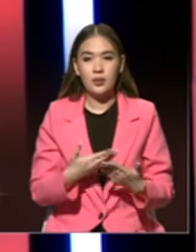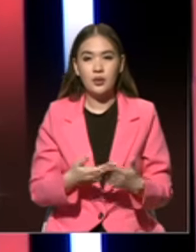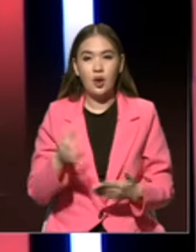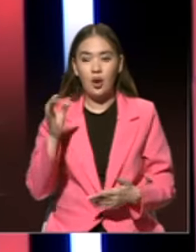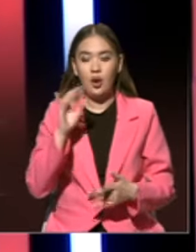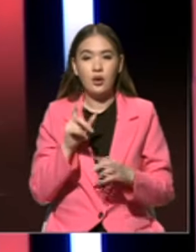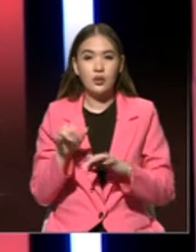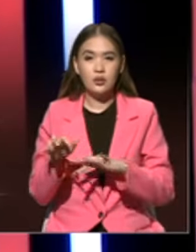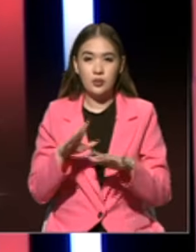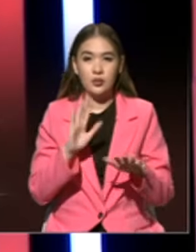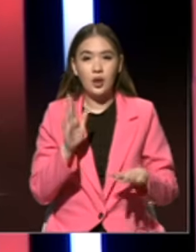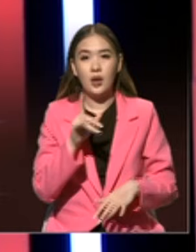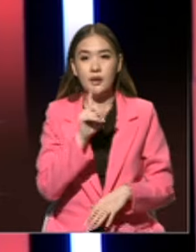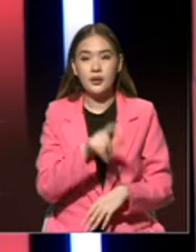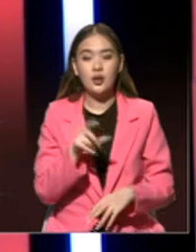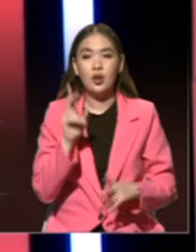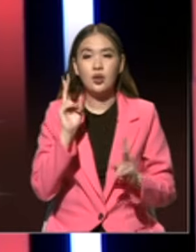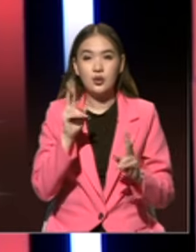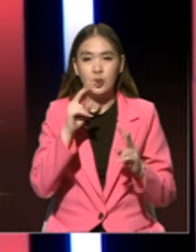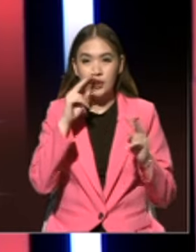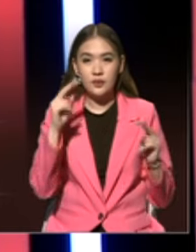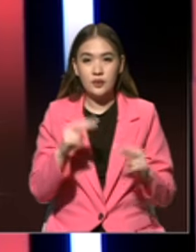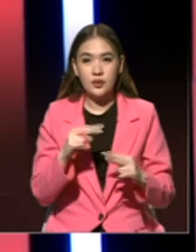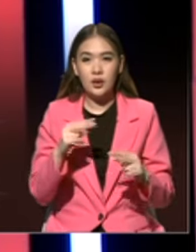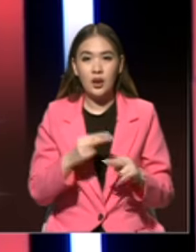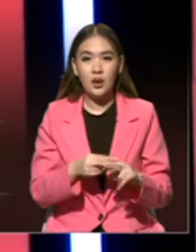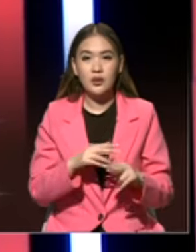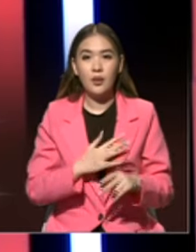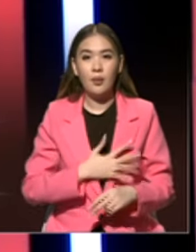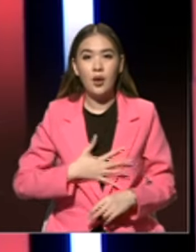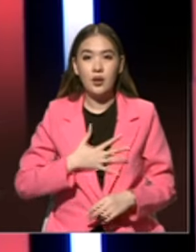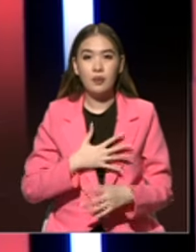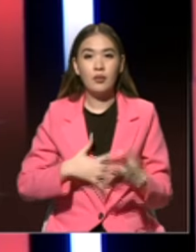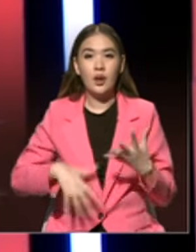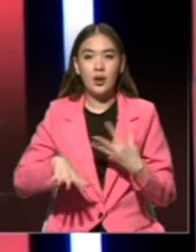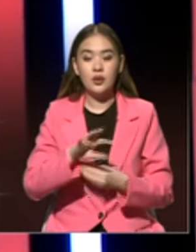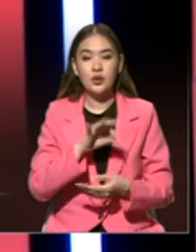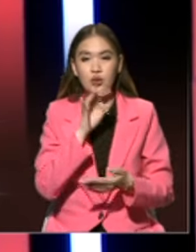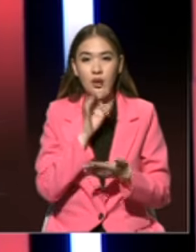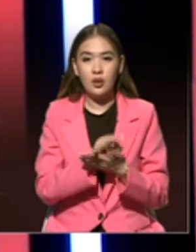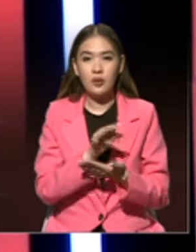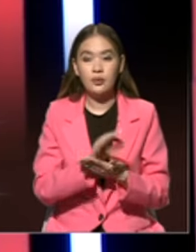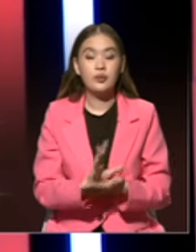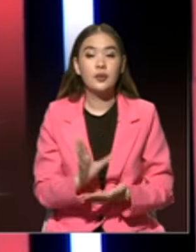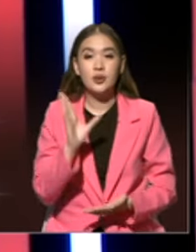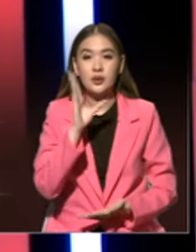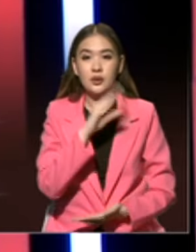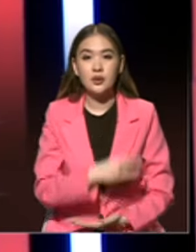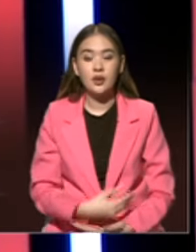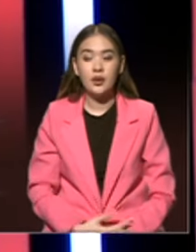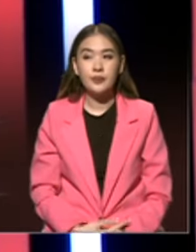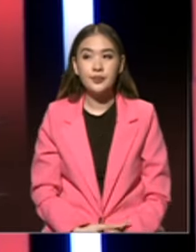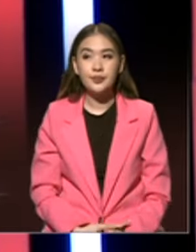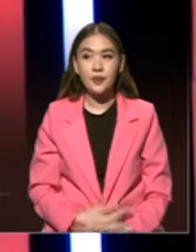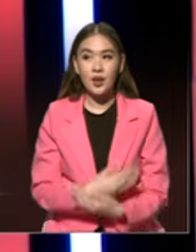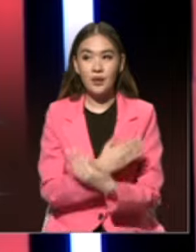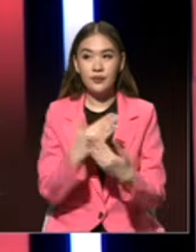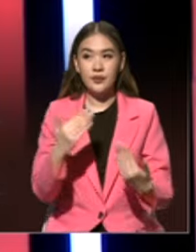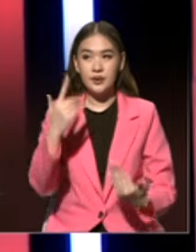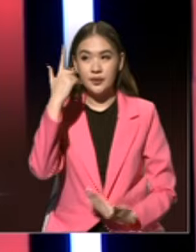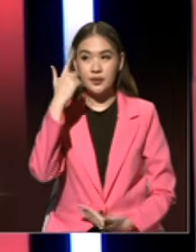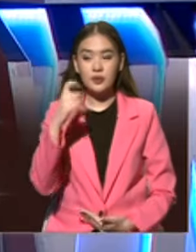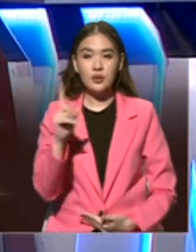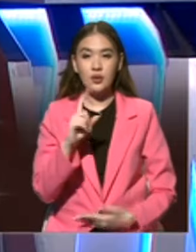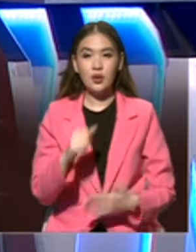тентіреп жүрмейін азаматтарымызды, кімге білдік болады? Біз анда алаңдаушылықтың барлығына жауап берсек алаңда. Енді сіз білесіз, қазір барлық